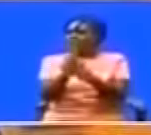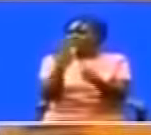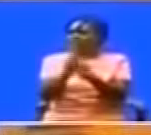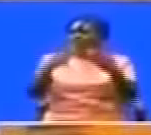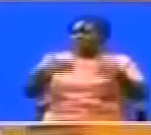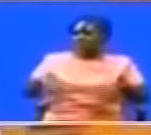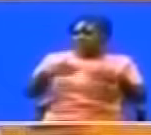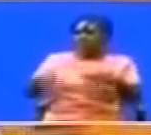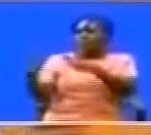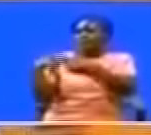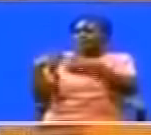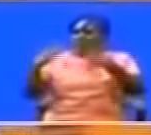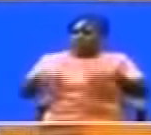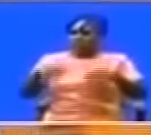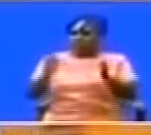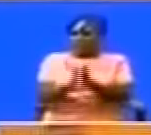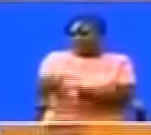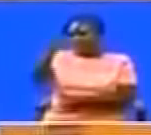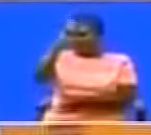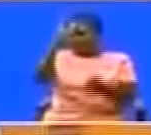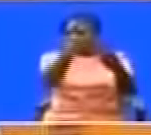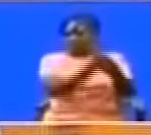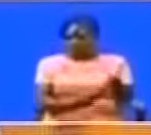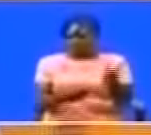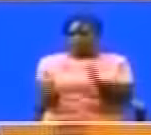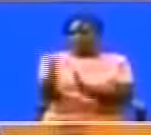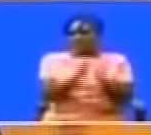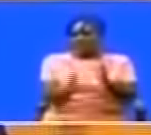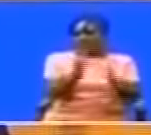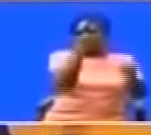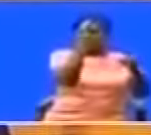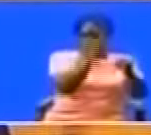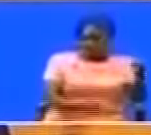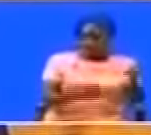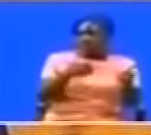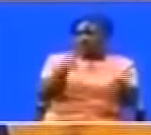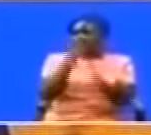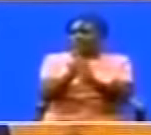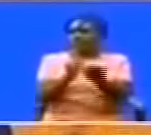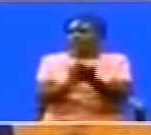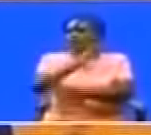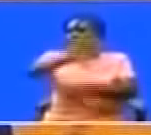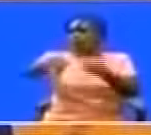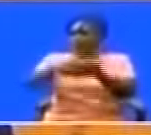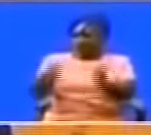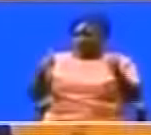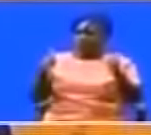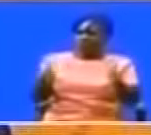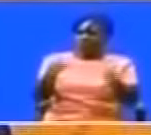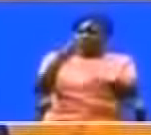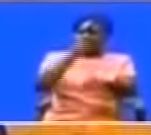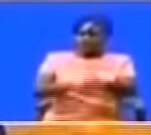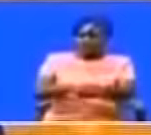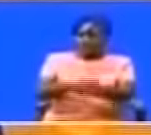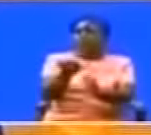wengi. Wasimamizi pamoja na idara ya polisi wanafanya matayarisho ya mwisho mwisho ili kuhakikisha kwamba kila kitu kitakuwa ni shwari